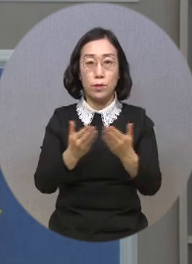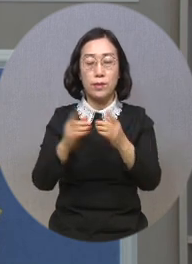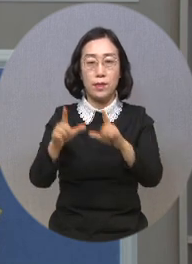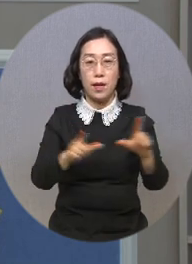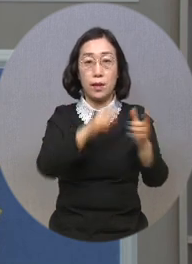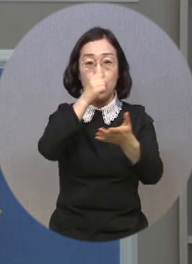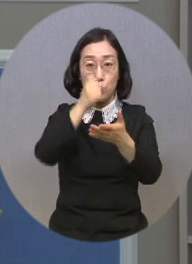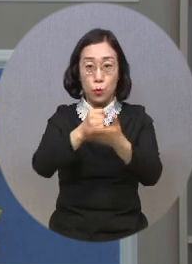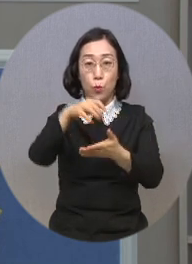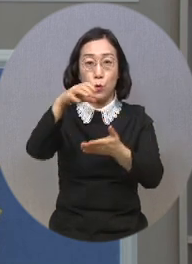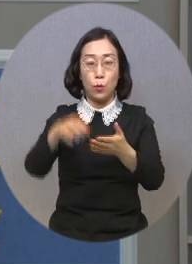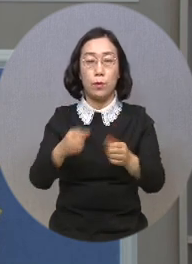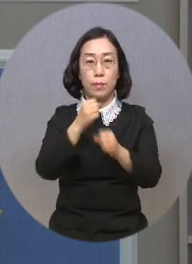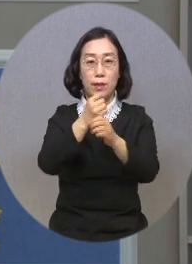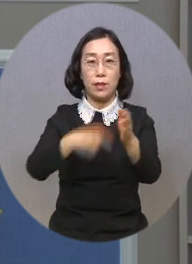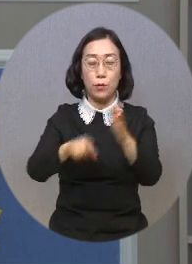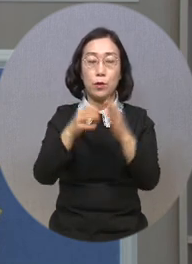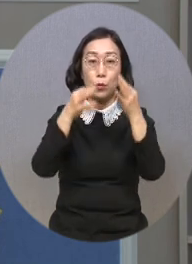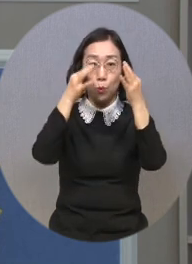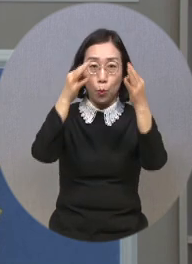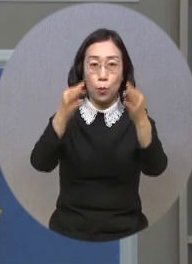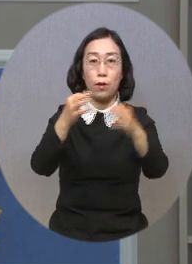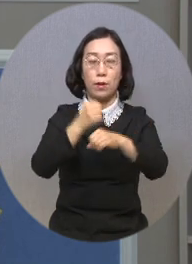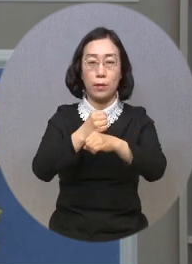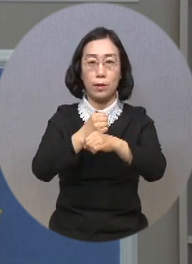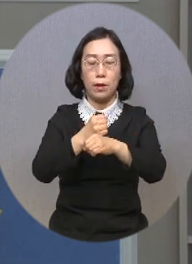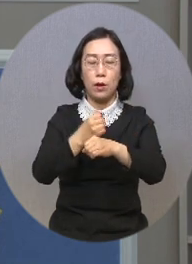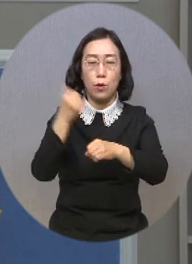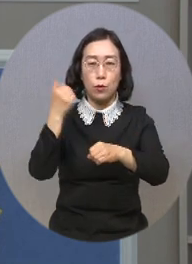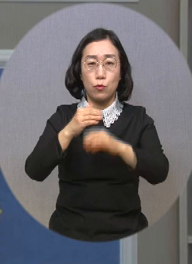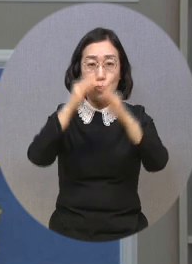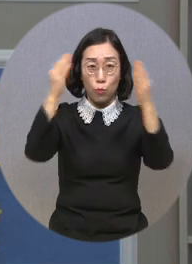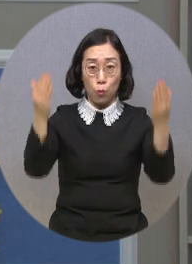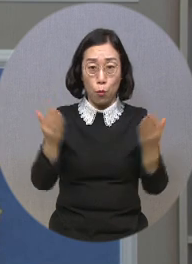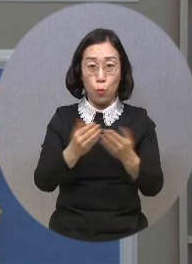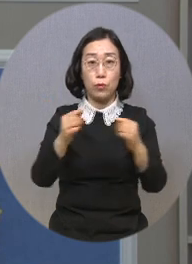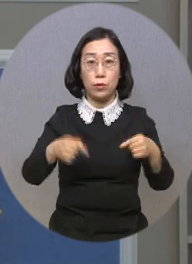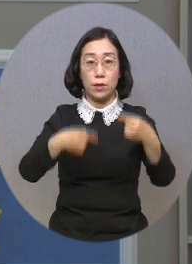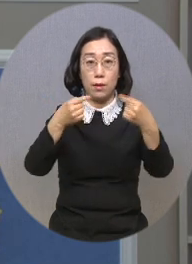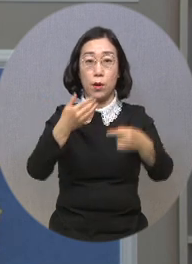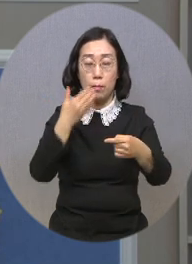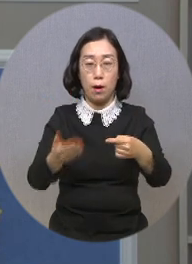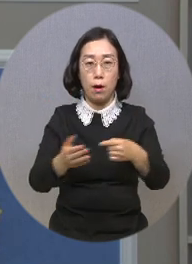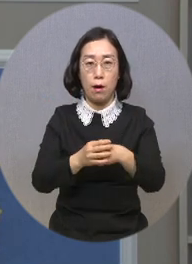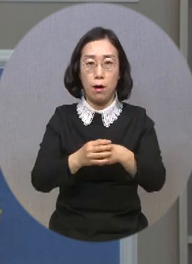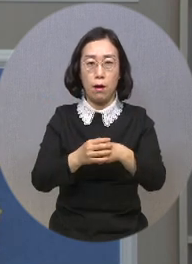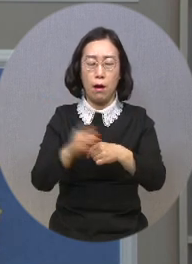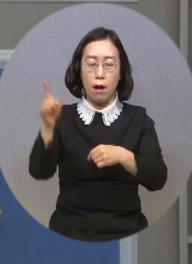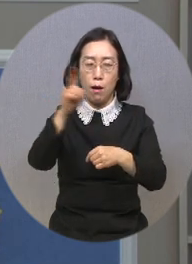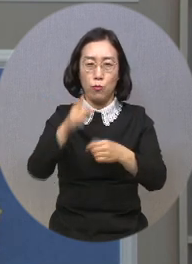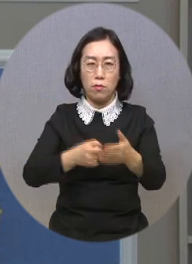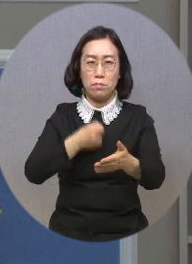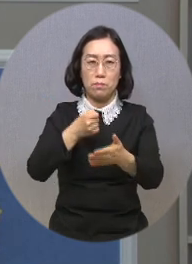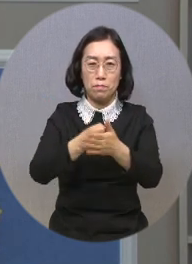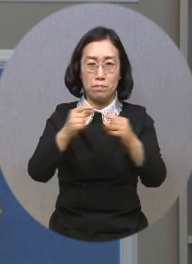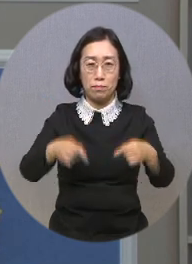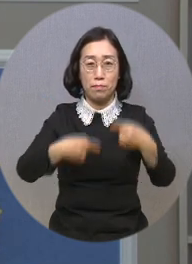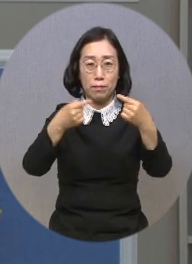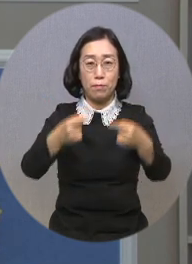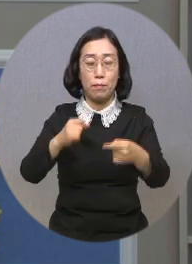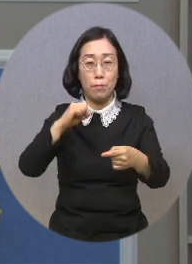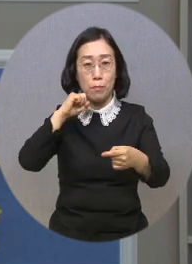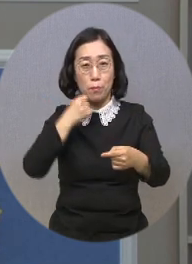위해 노력합니다. 오늘은 누구나 할 수 있지만 아무나 할 수 없는 따뜻한 봉사로